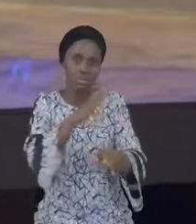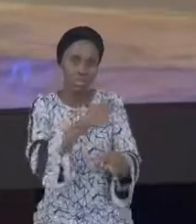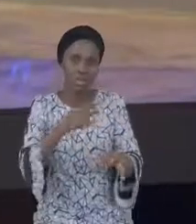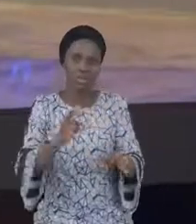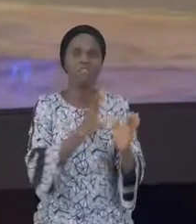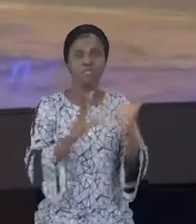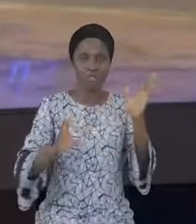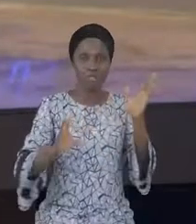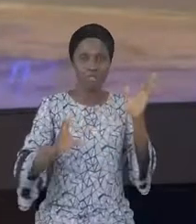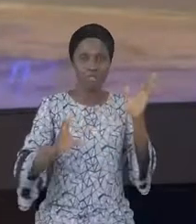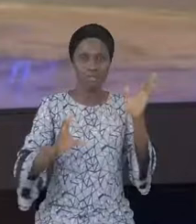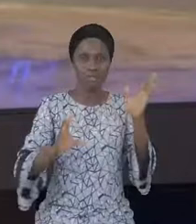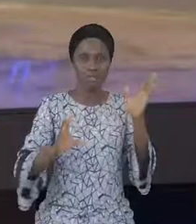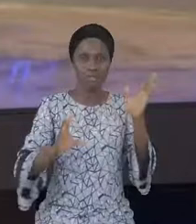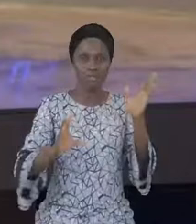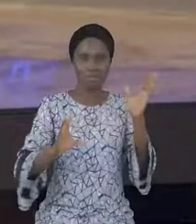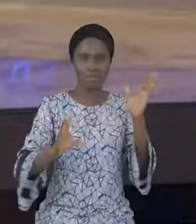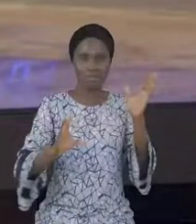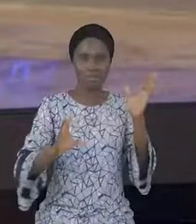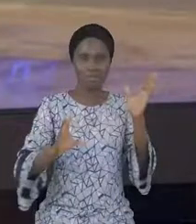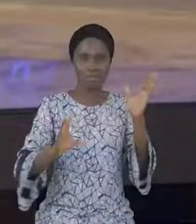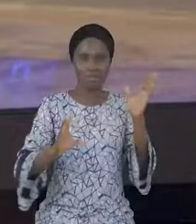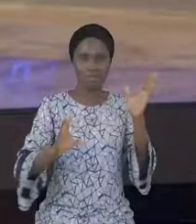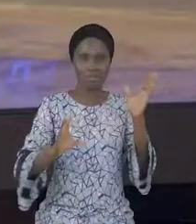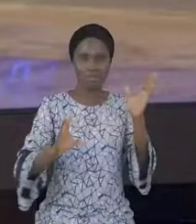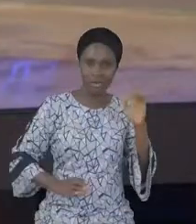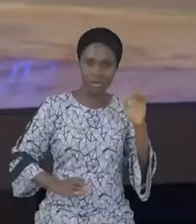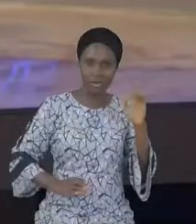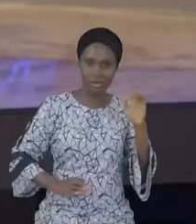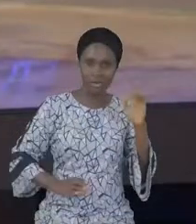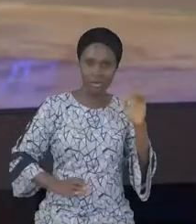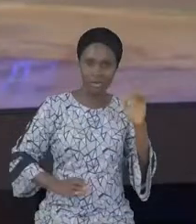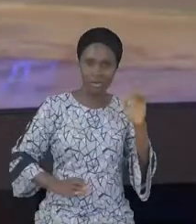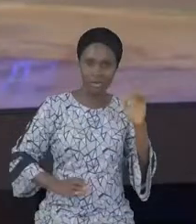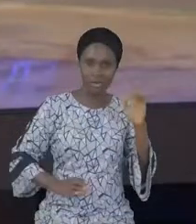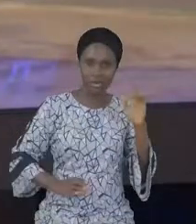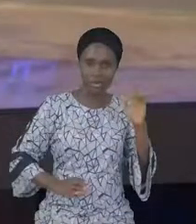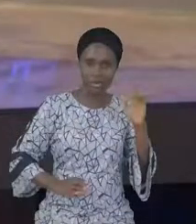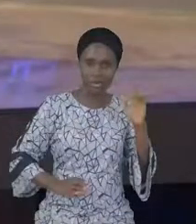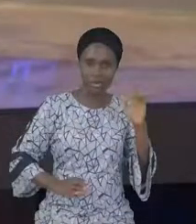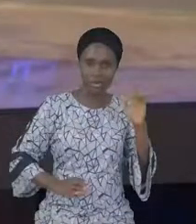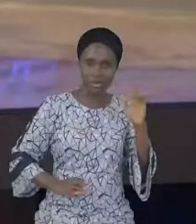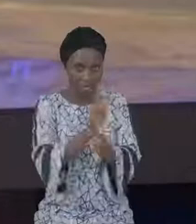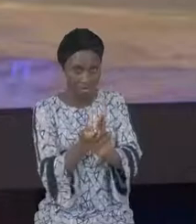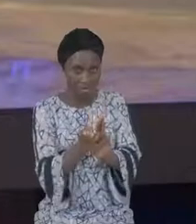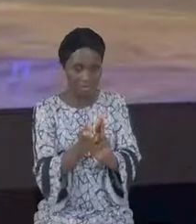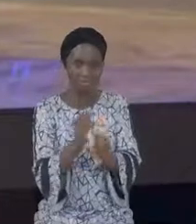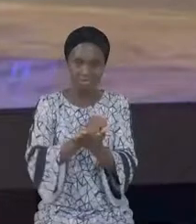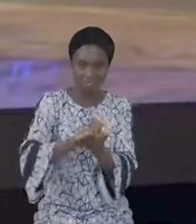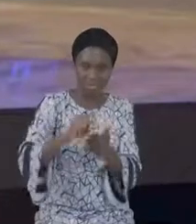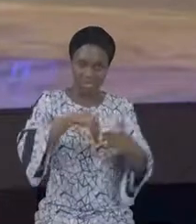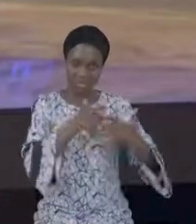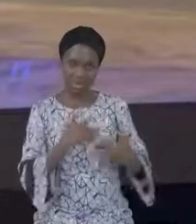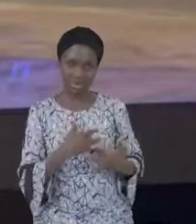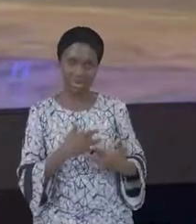la nature of God. De Dieu. Je suis né de nouveau. Je suis sanctifié. Je suis Bibles, rempli du Saint-Esprit, j'ai